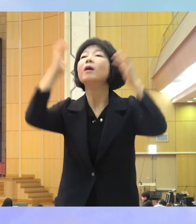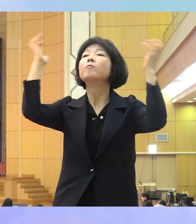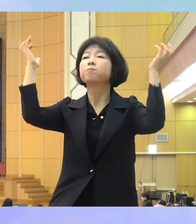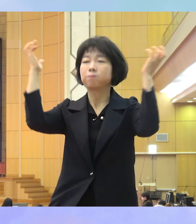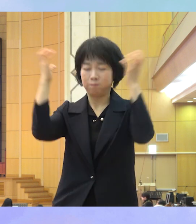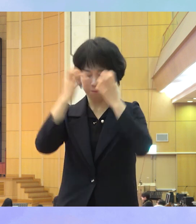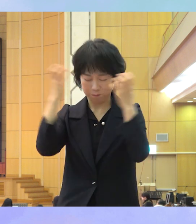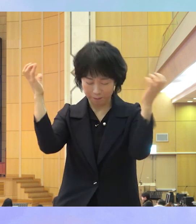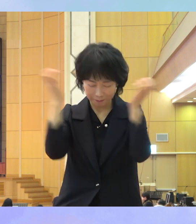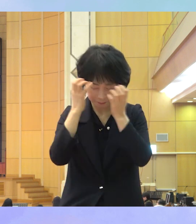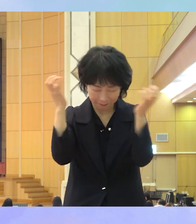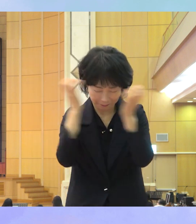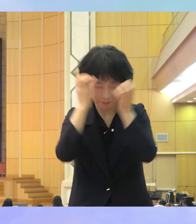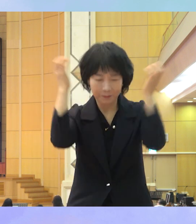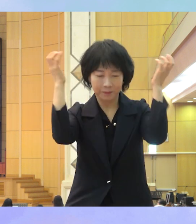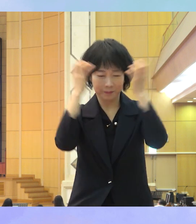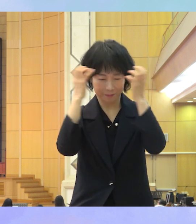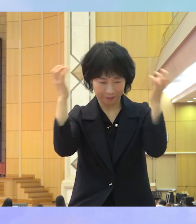지치고